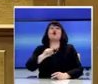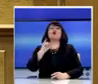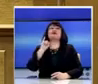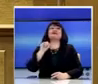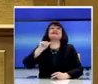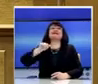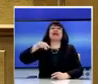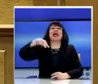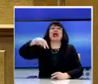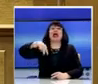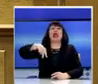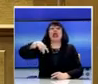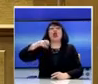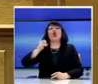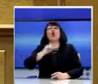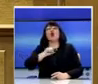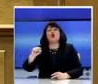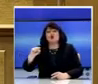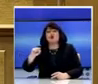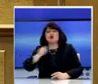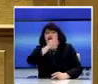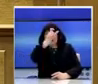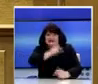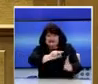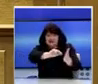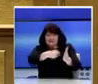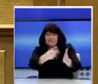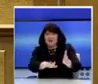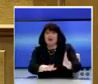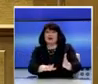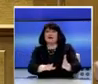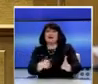υπογράψατε. Και εσείς ο ίδιος υπογράψατε.